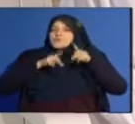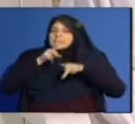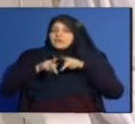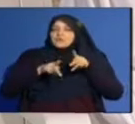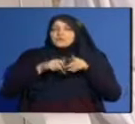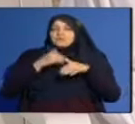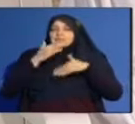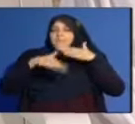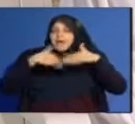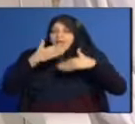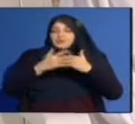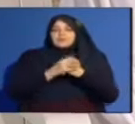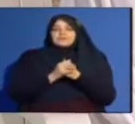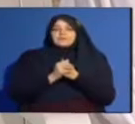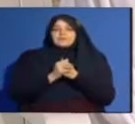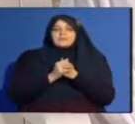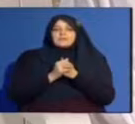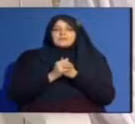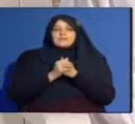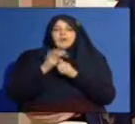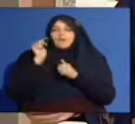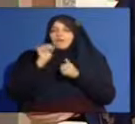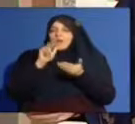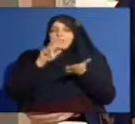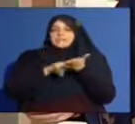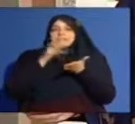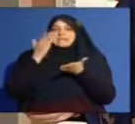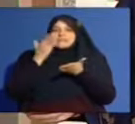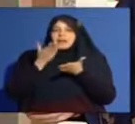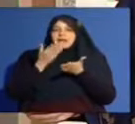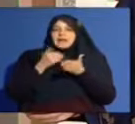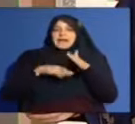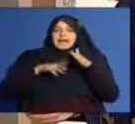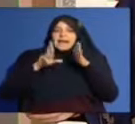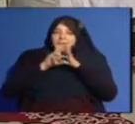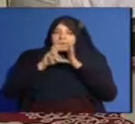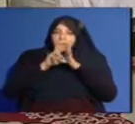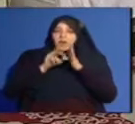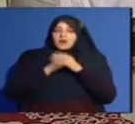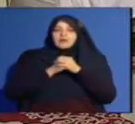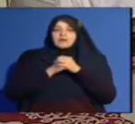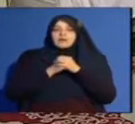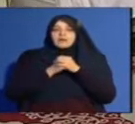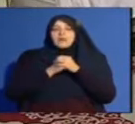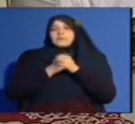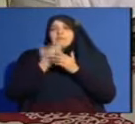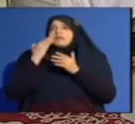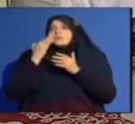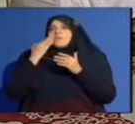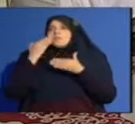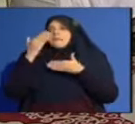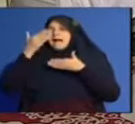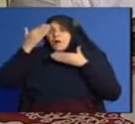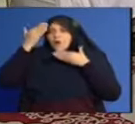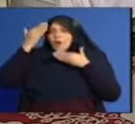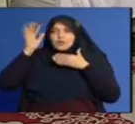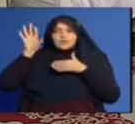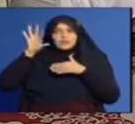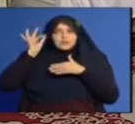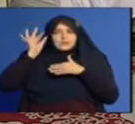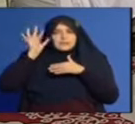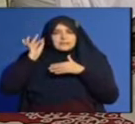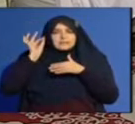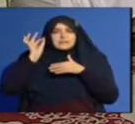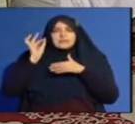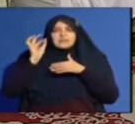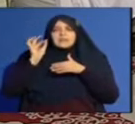لهذه القواعد. نعم. لازم تطبق هذه القواعد. والبلدان الأخرى يعني في المغرب وفي تونس وفي